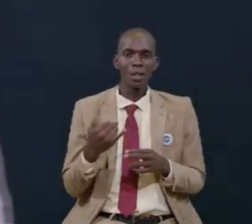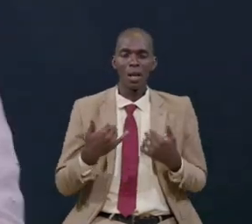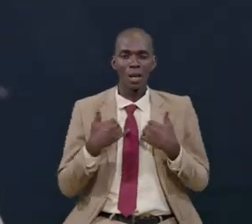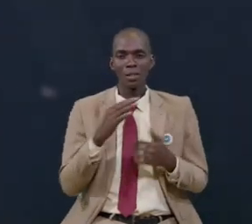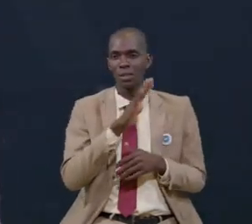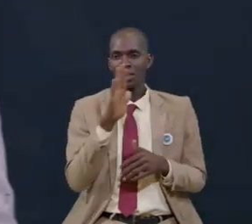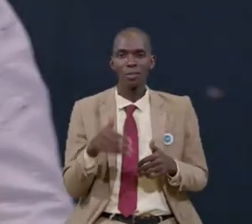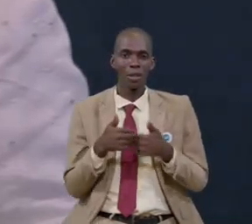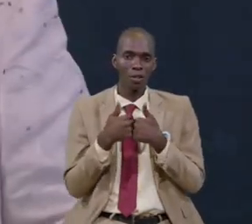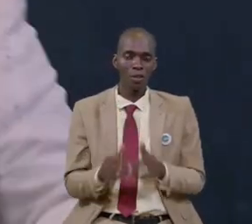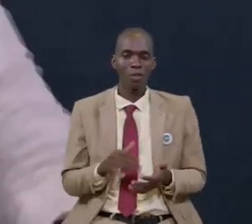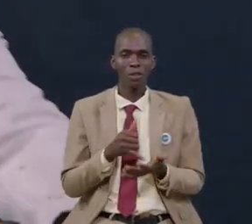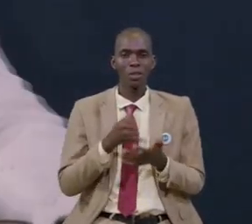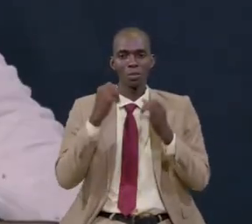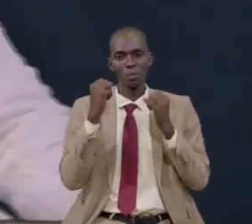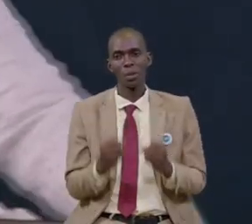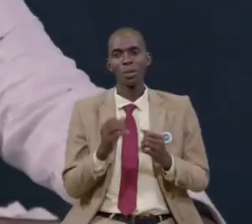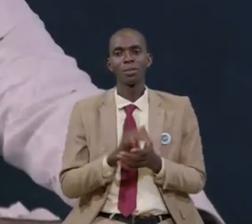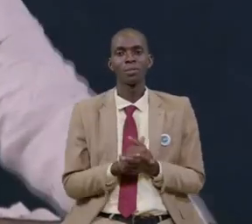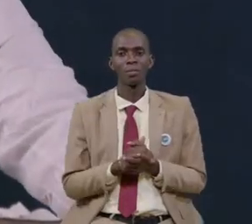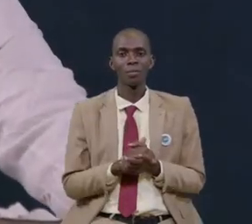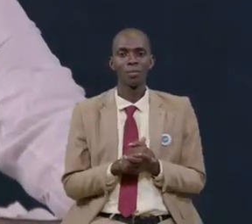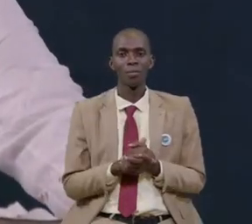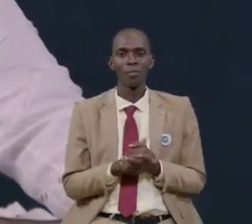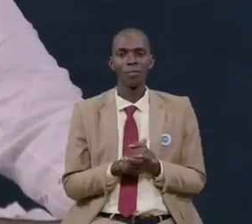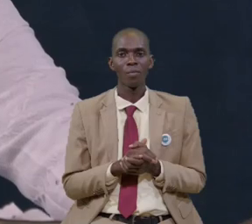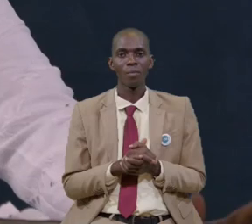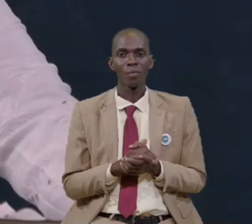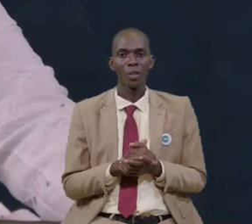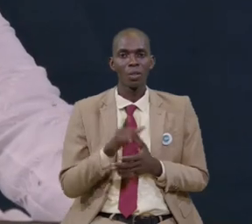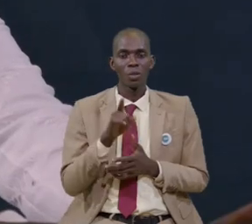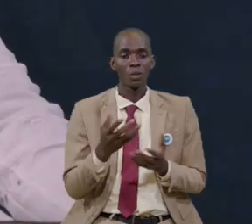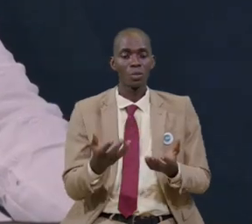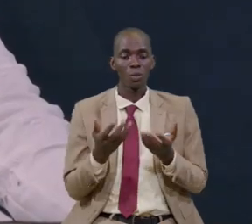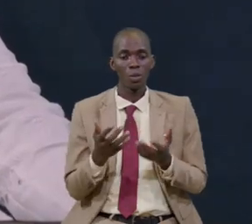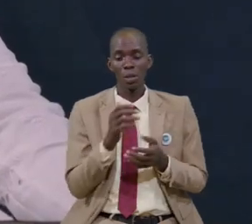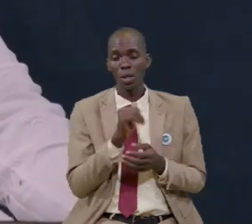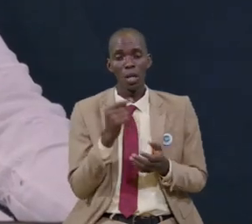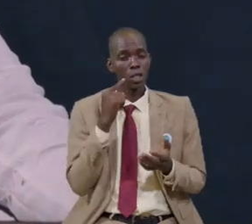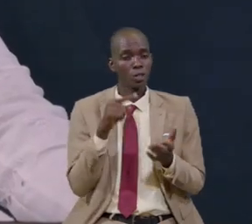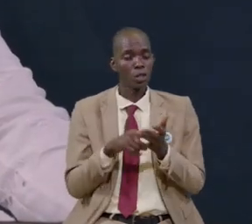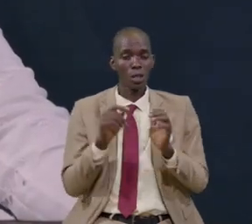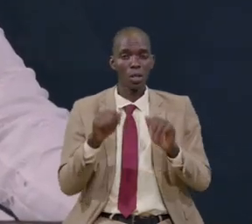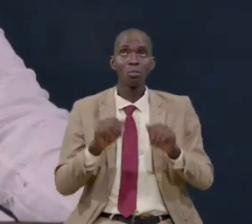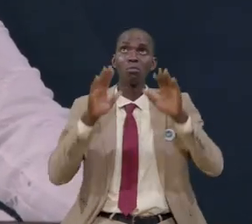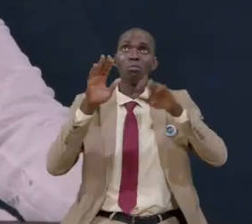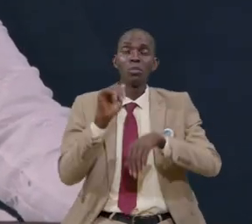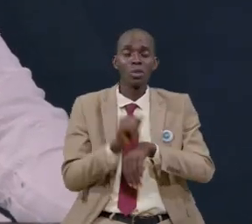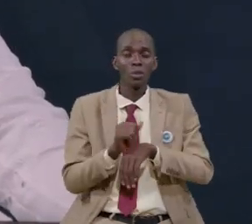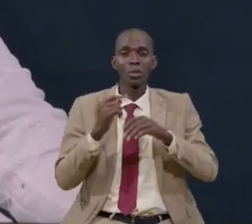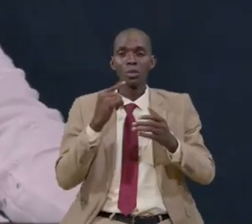perd jamais sa puissance. Vous avez besoin d'un miracle remarquable, une